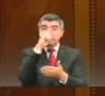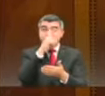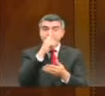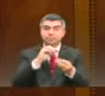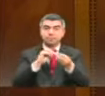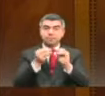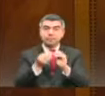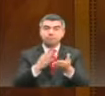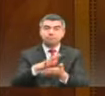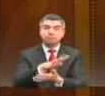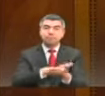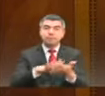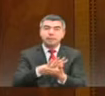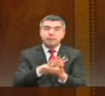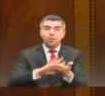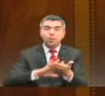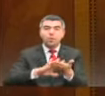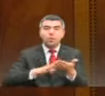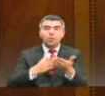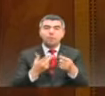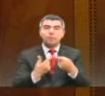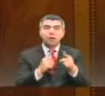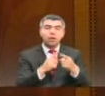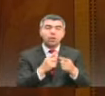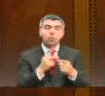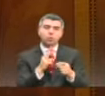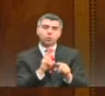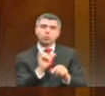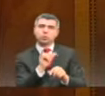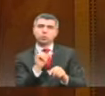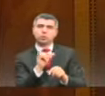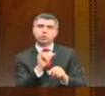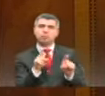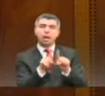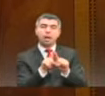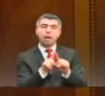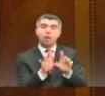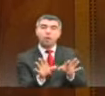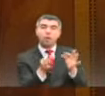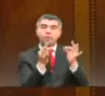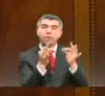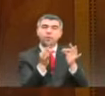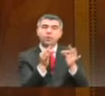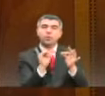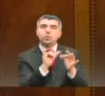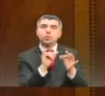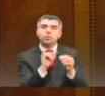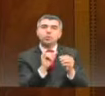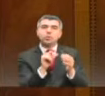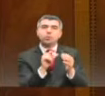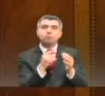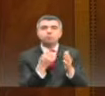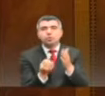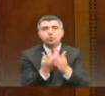اليوم ووضع سبل مواجهتها والتقدم في كسب رهاناتها الإصلاحية. وإذ